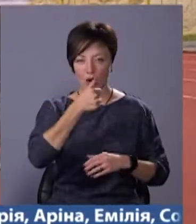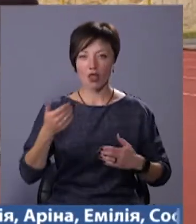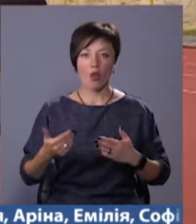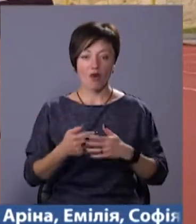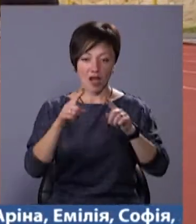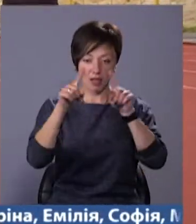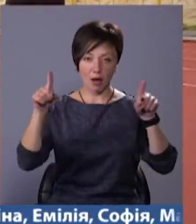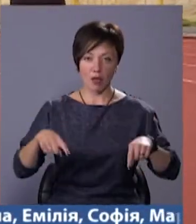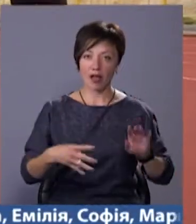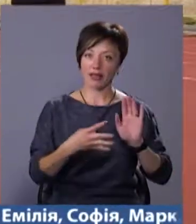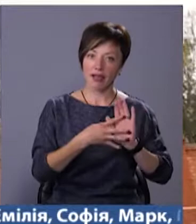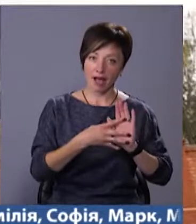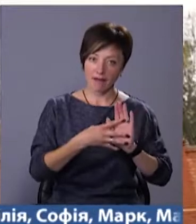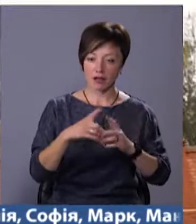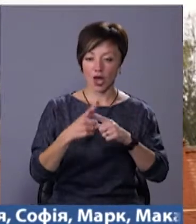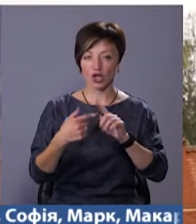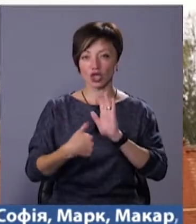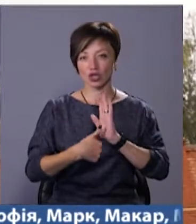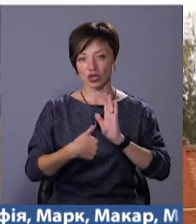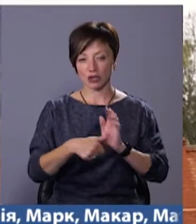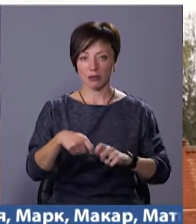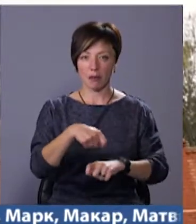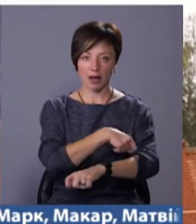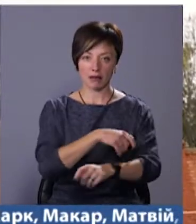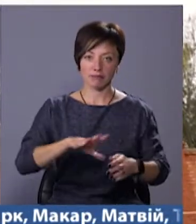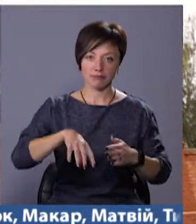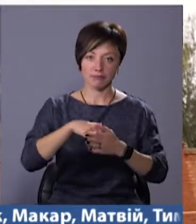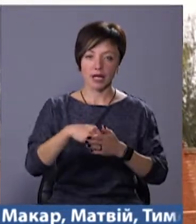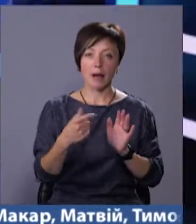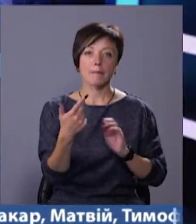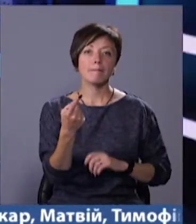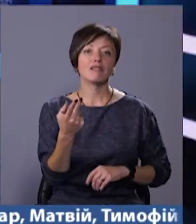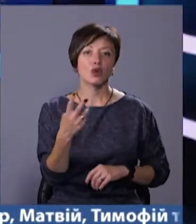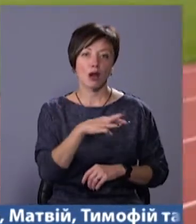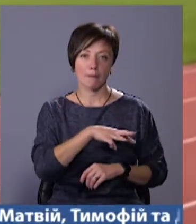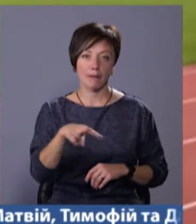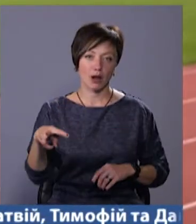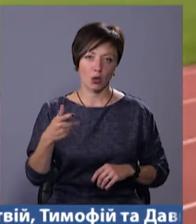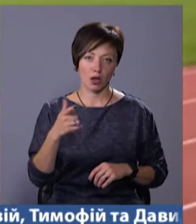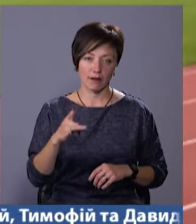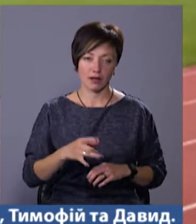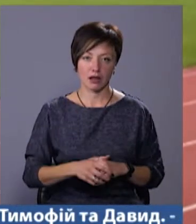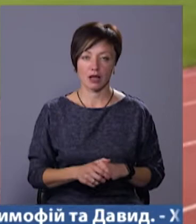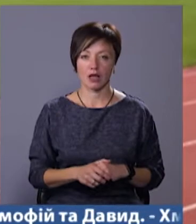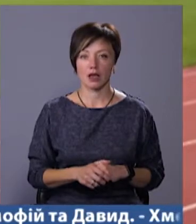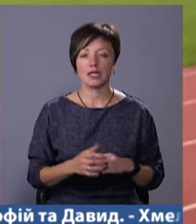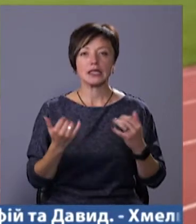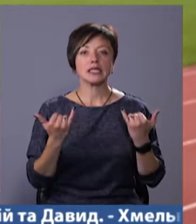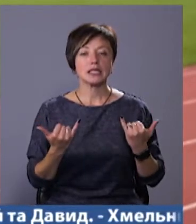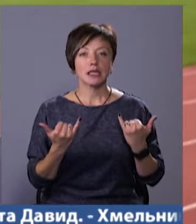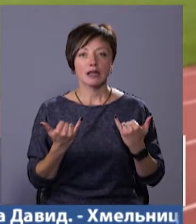має розміри 9x6 метрів. Його вартість – 1,5 мільйона гривень. Зараз проводяться роботи